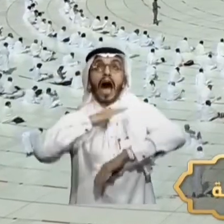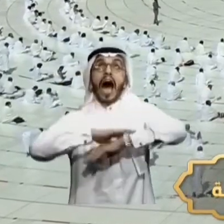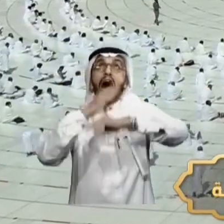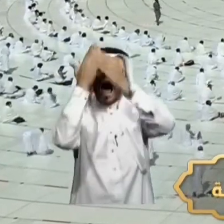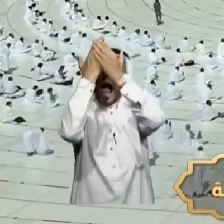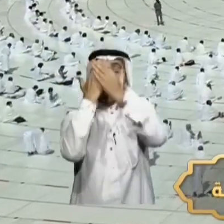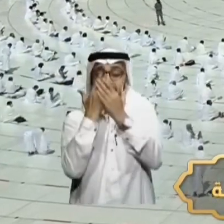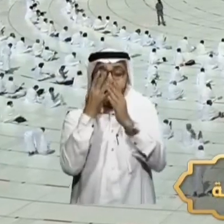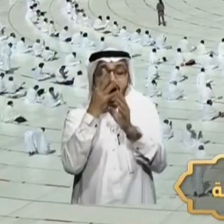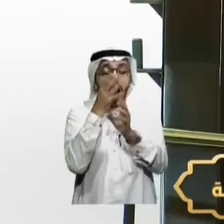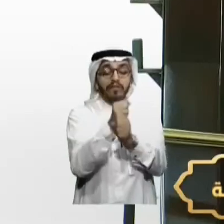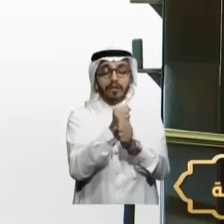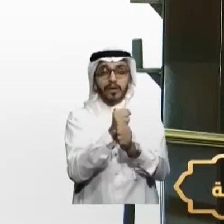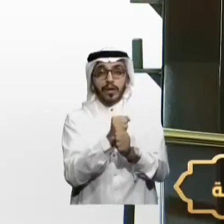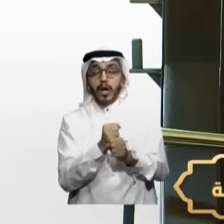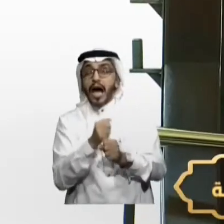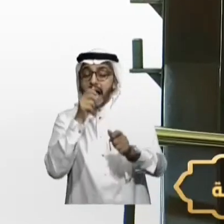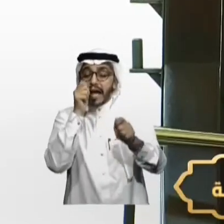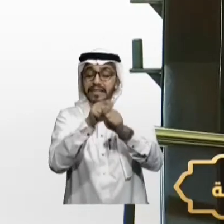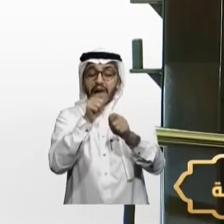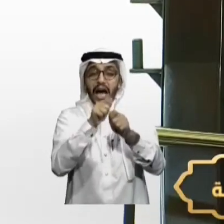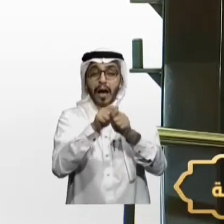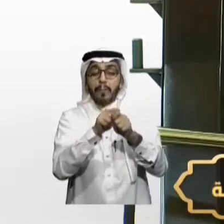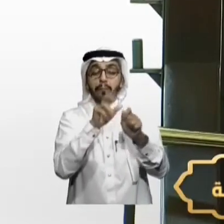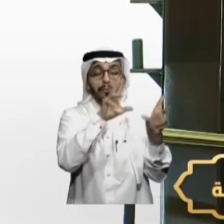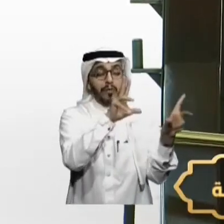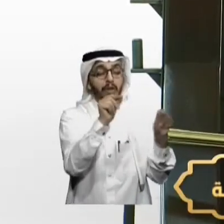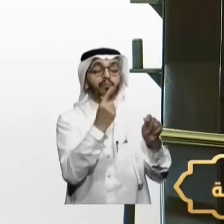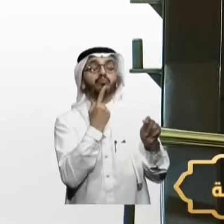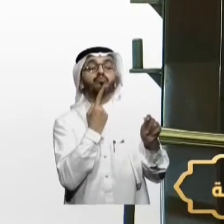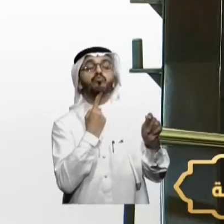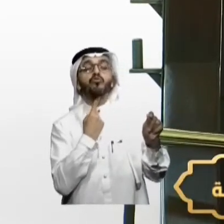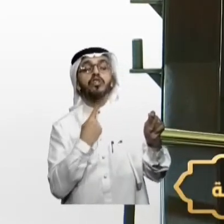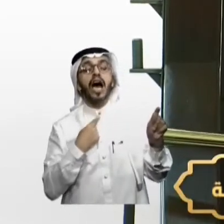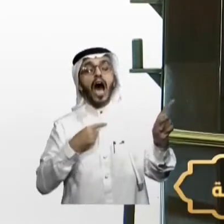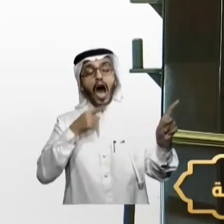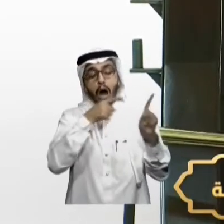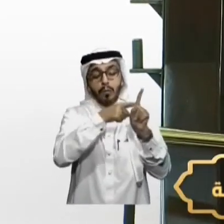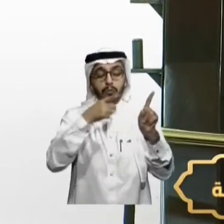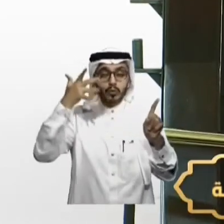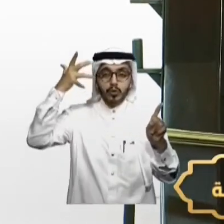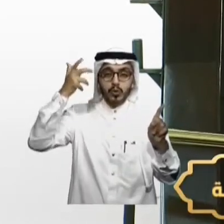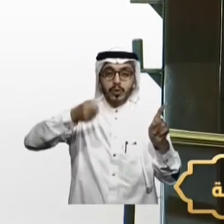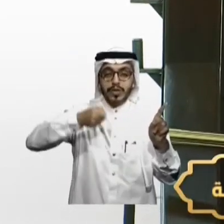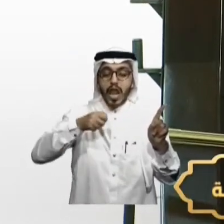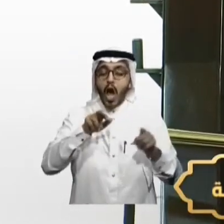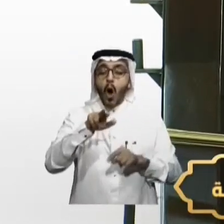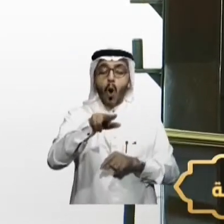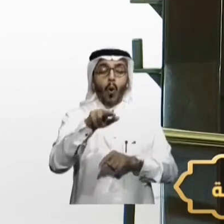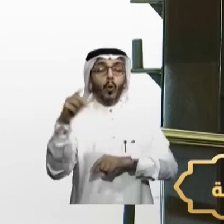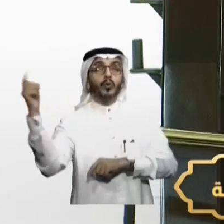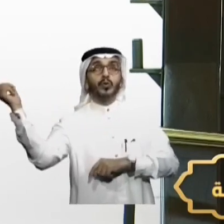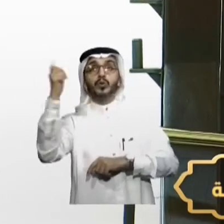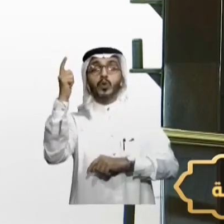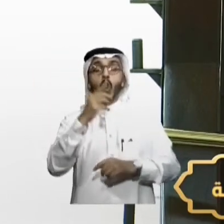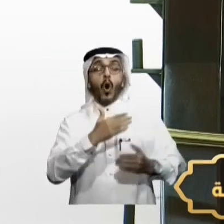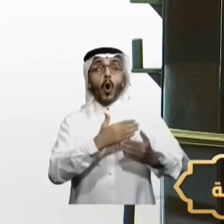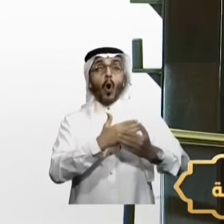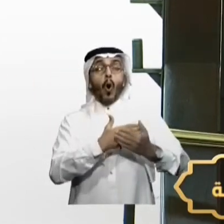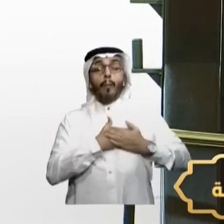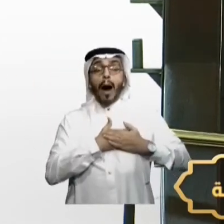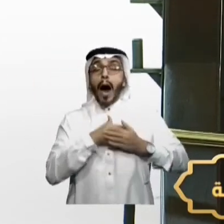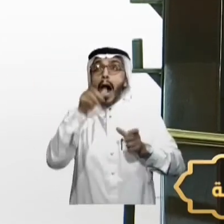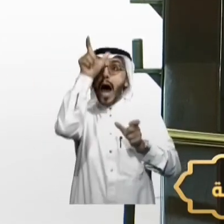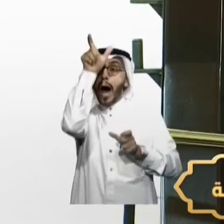عيب، كأنك قد خلقت كما تشاء. إخوة الإسلام، أحباب